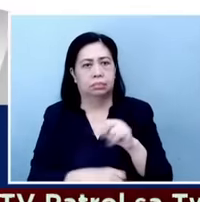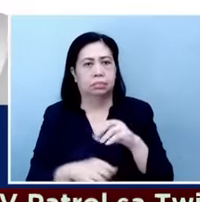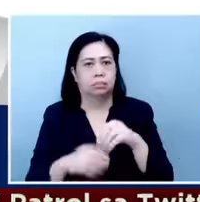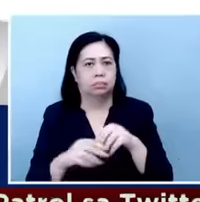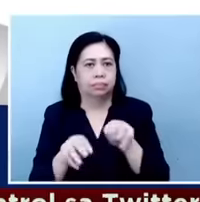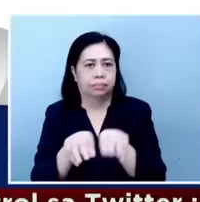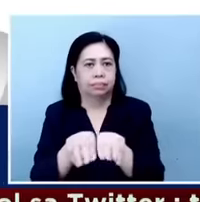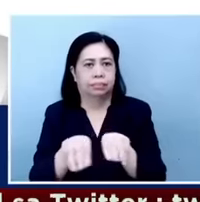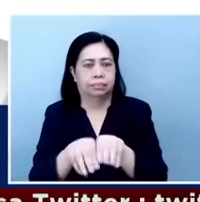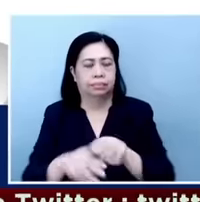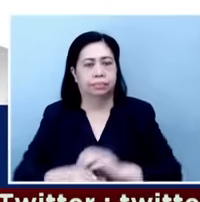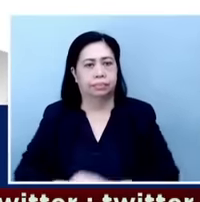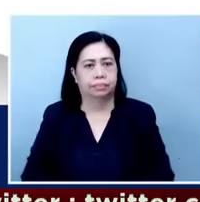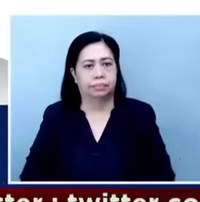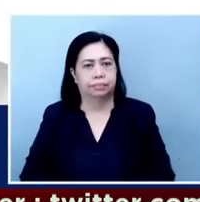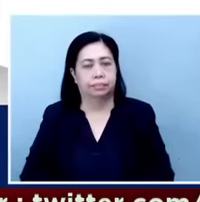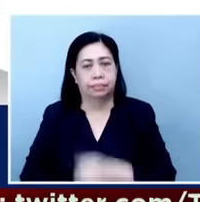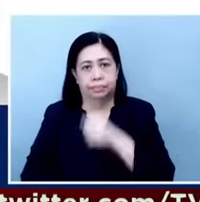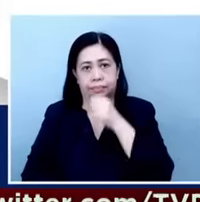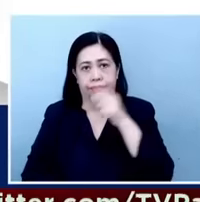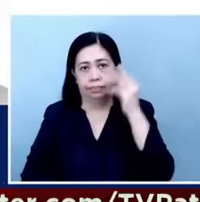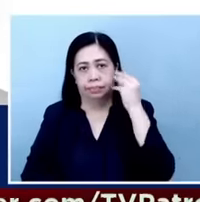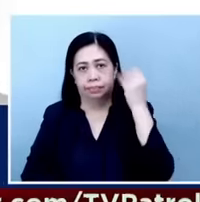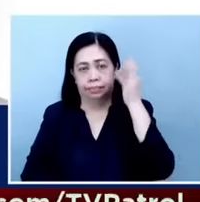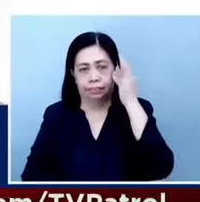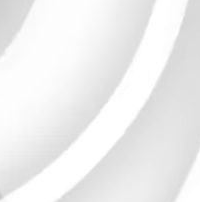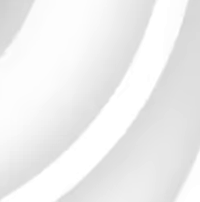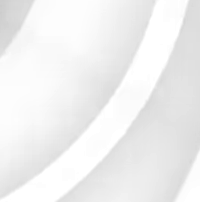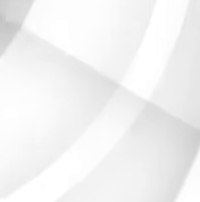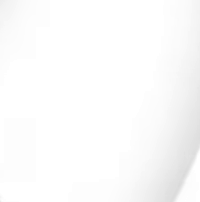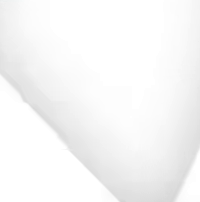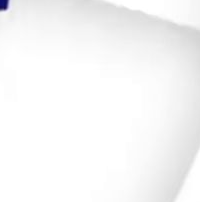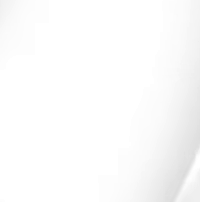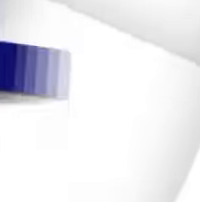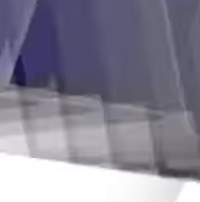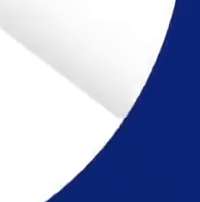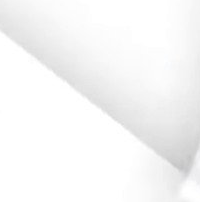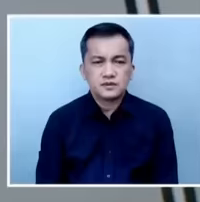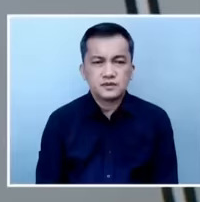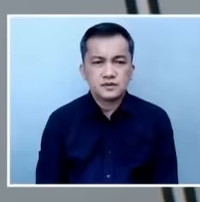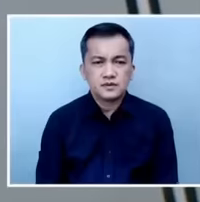Marikina. MJ Felipe, ABS-CBN News.